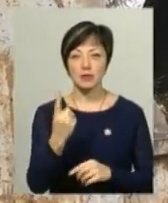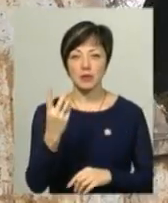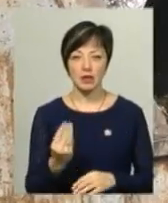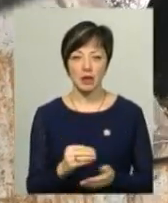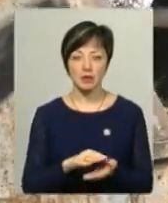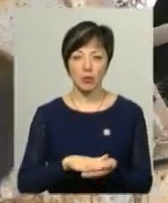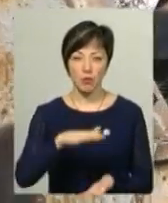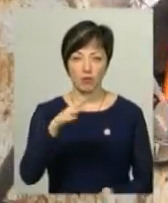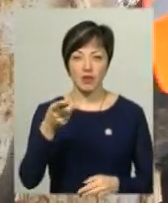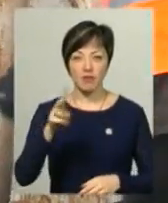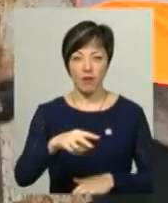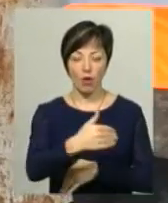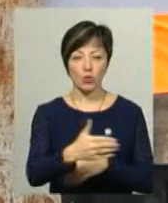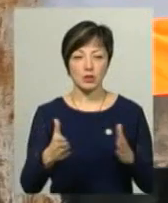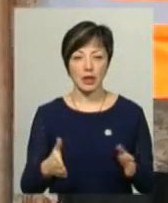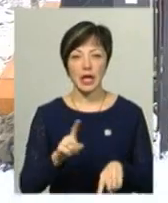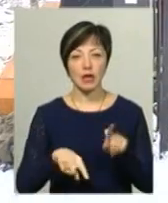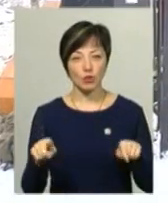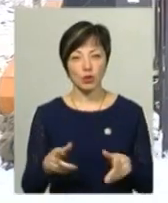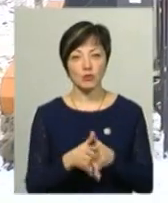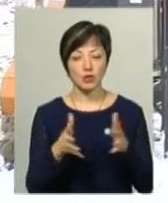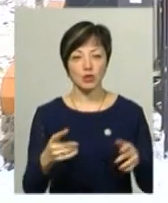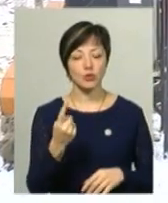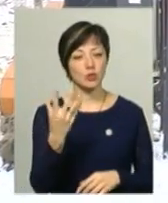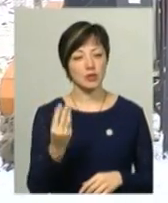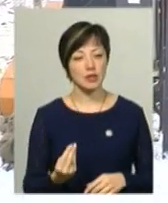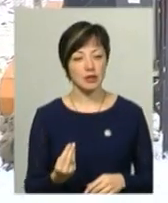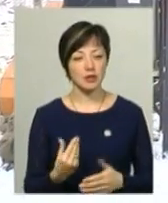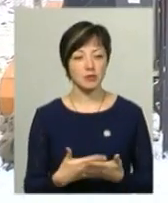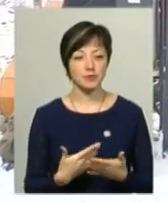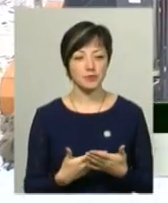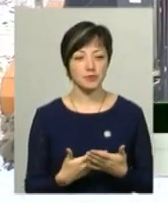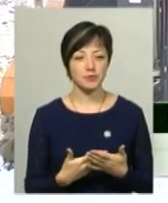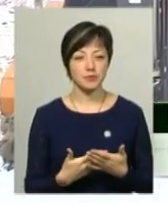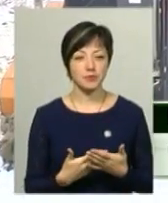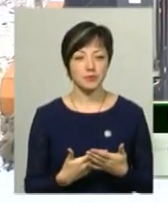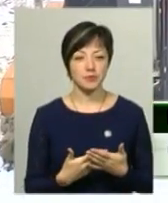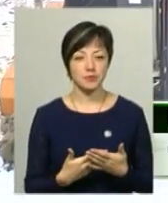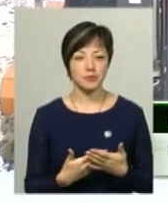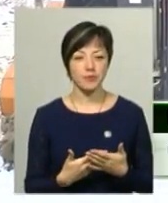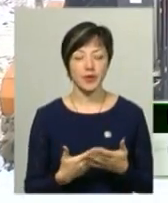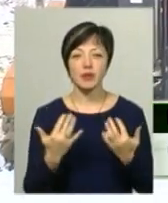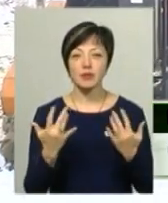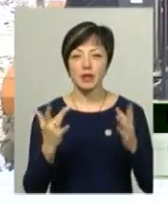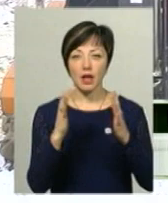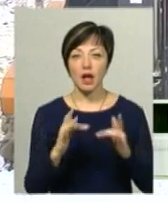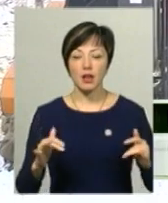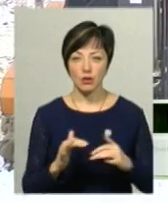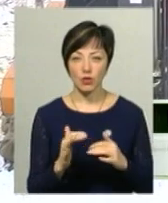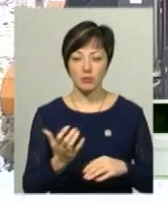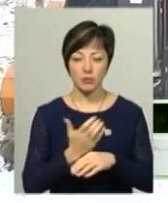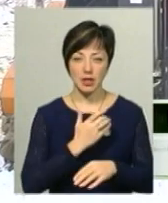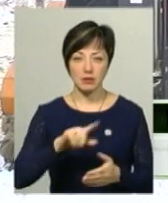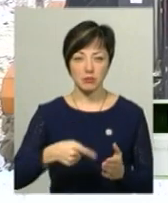наповнюють два таких контейнери, іноді більше. За день, як вам сказати, скільки ялинок поступає з міста,